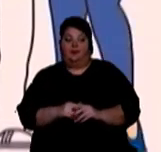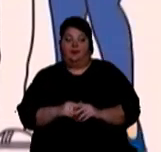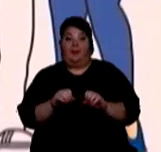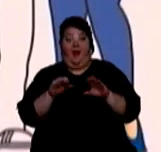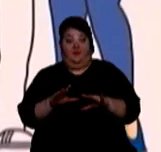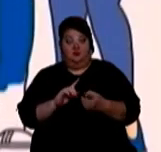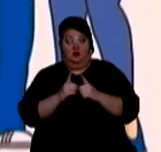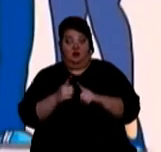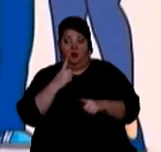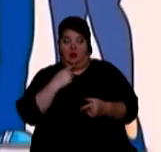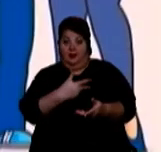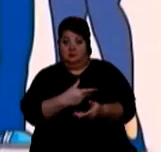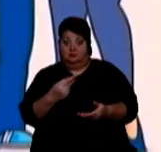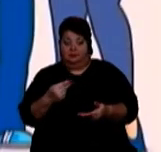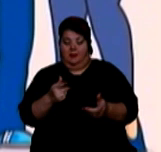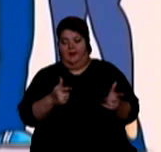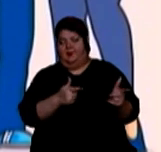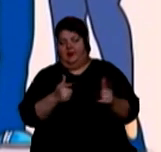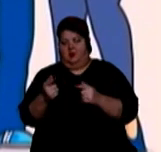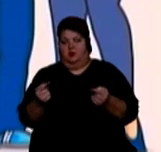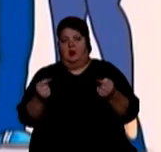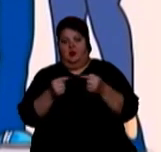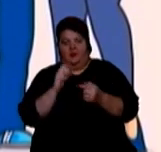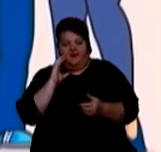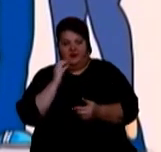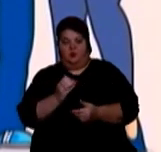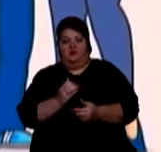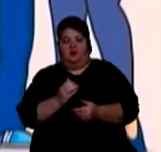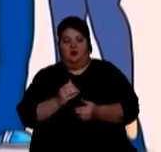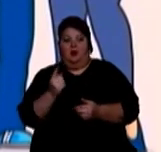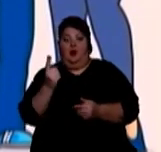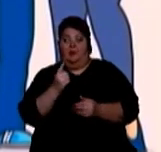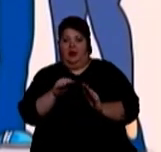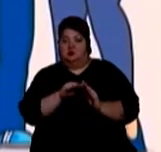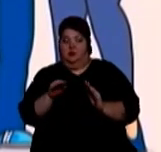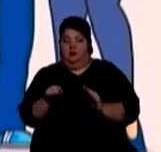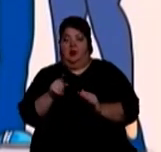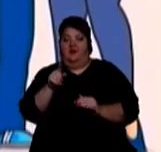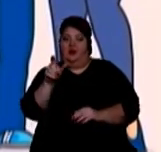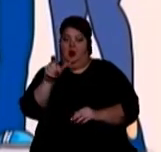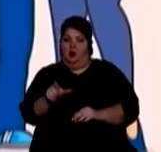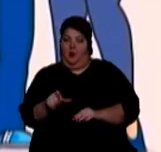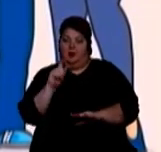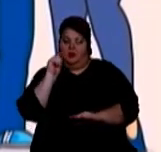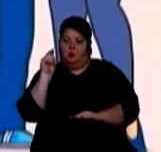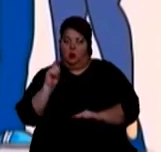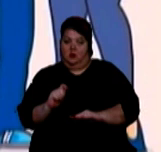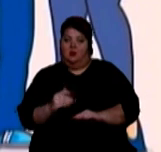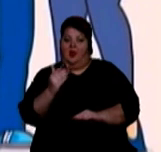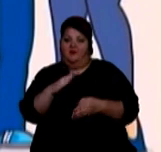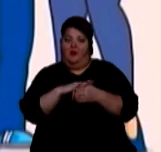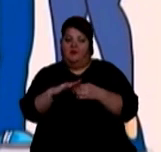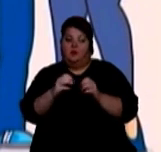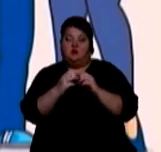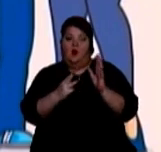Вирішили стати донором крові? Підготуйтесь відповідально. Перший рівень допуску. Ви громадянин України, вам